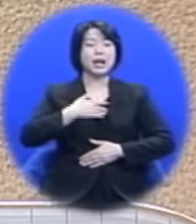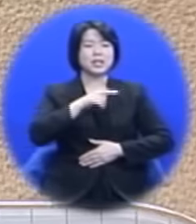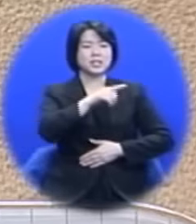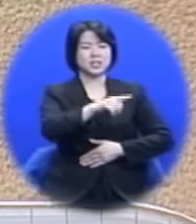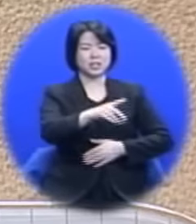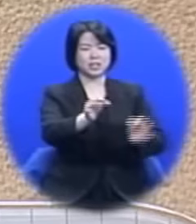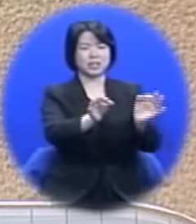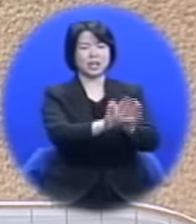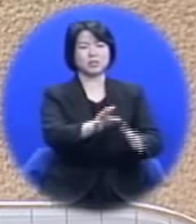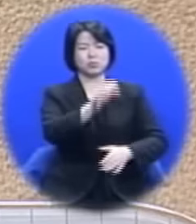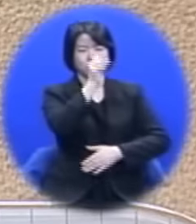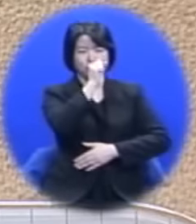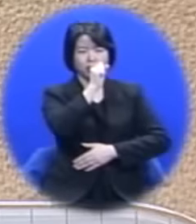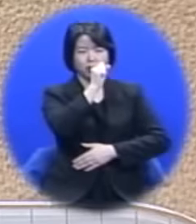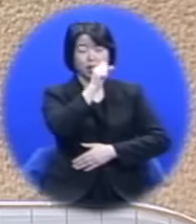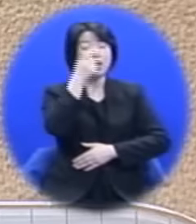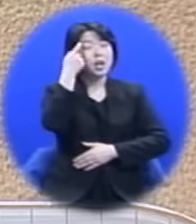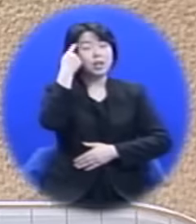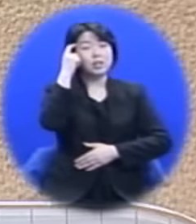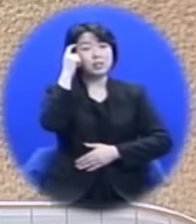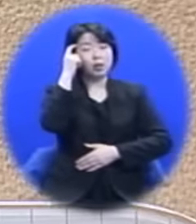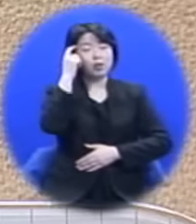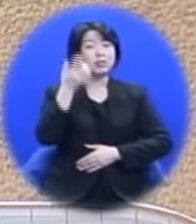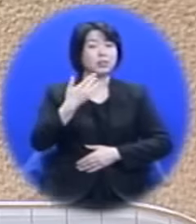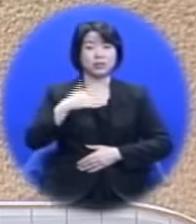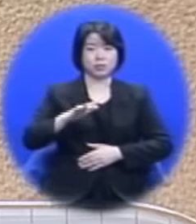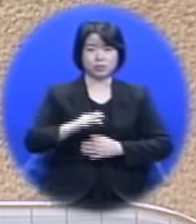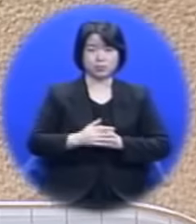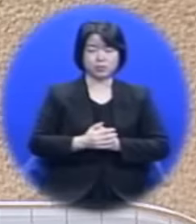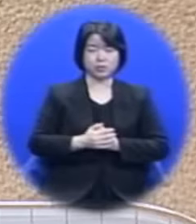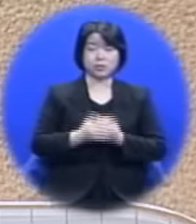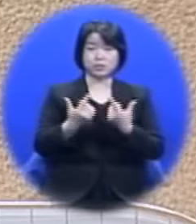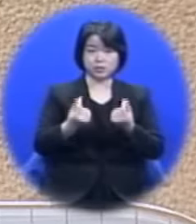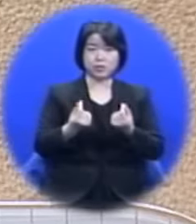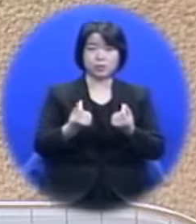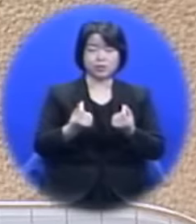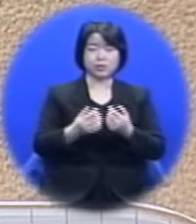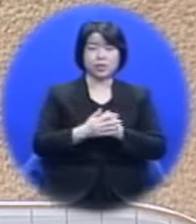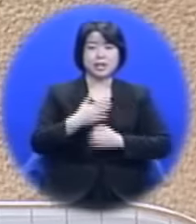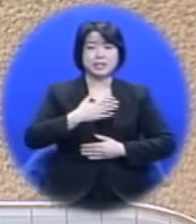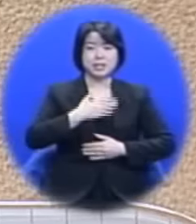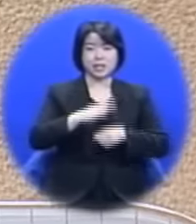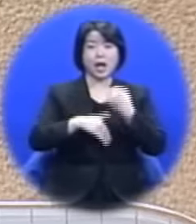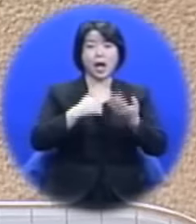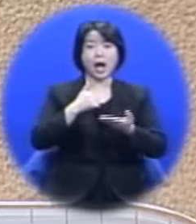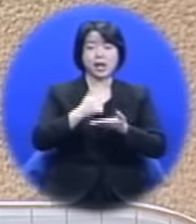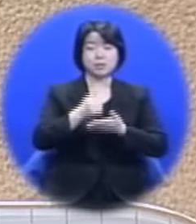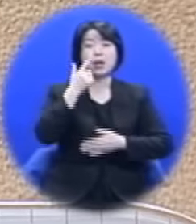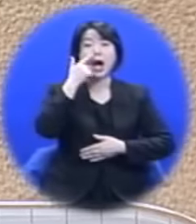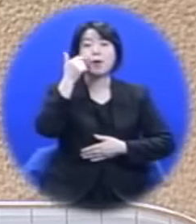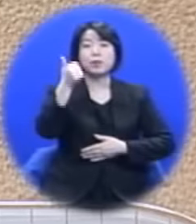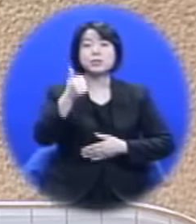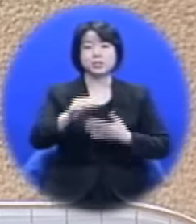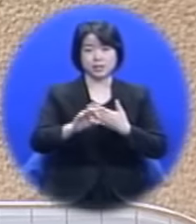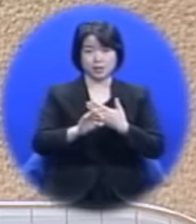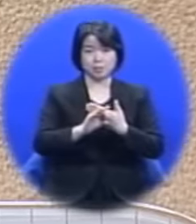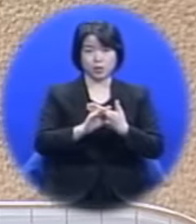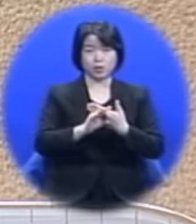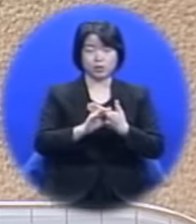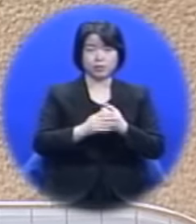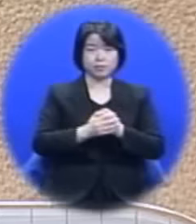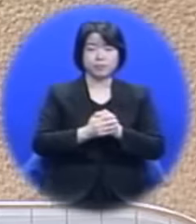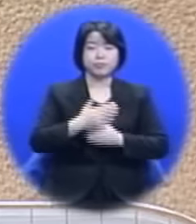없었으면 좋겠어 그런 적이 없었다는 뜻이잖아요 저에게 아버지라는